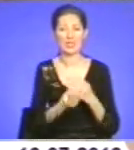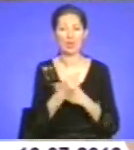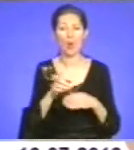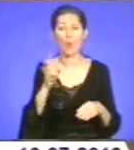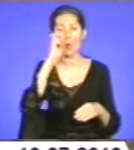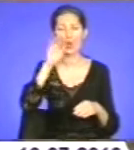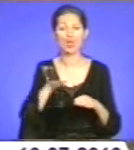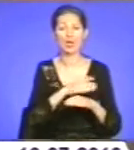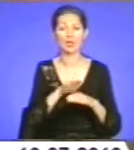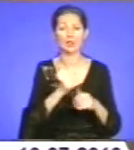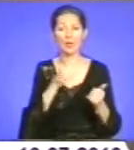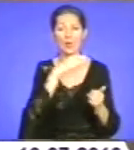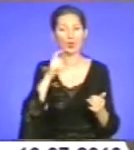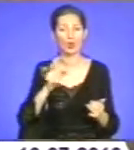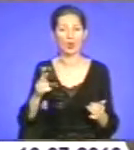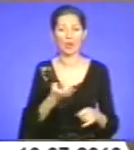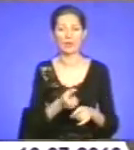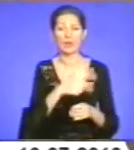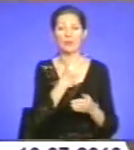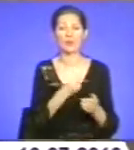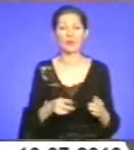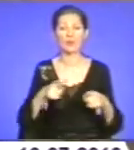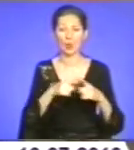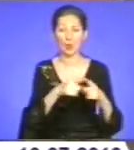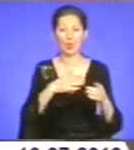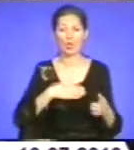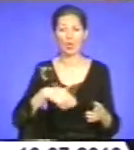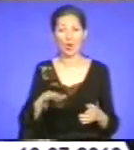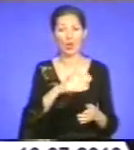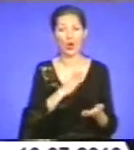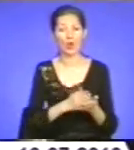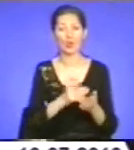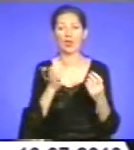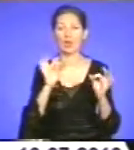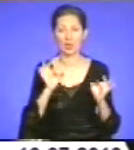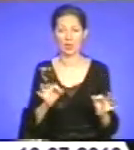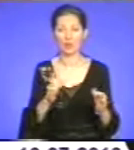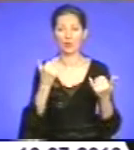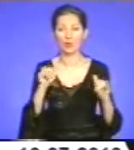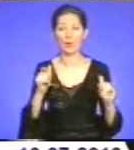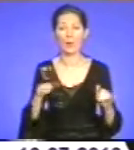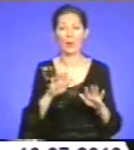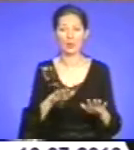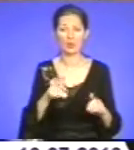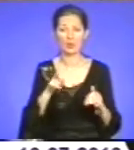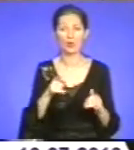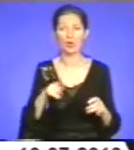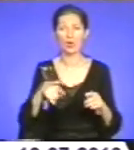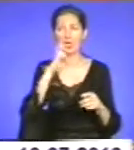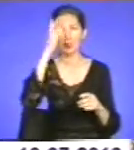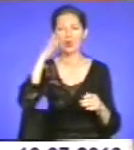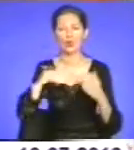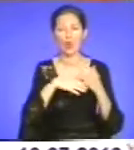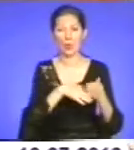мальовничий куточок нашого краю є воістину святим місцем, бо тут з Божого провидіння і через заступництво Зарваницької Матері